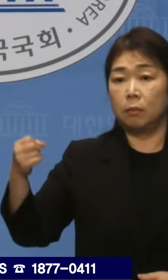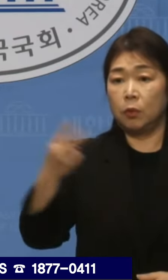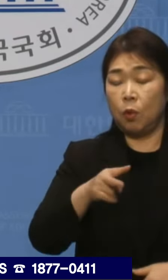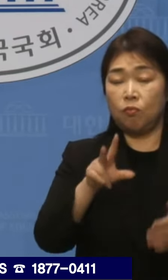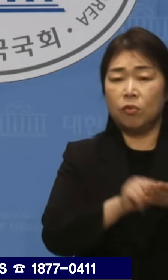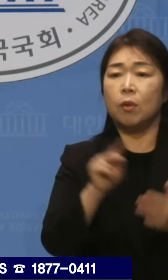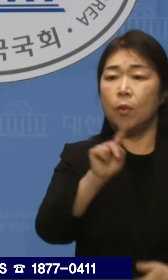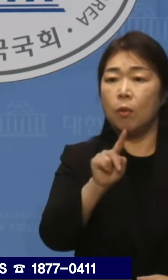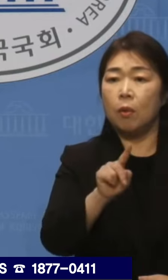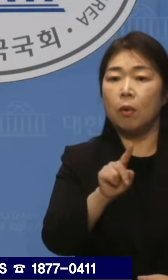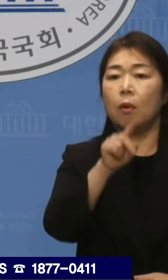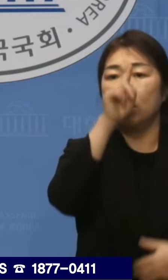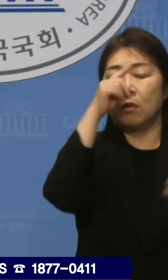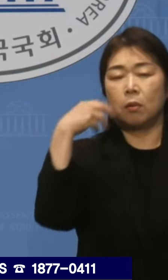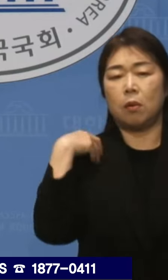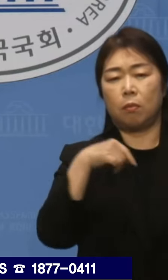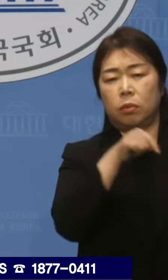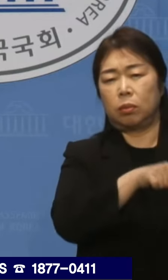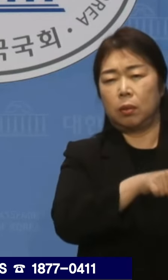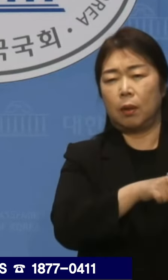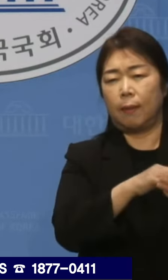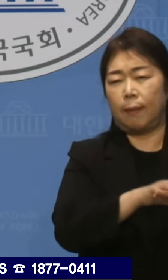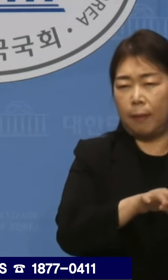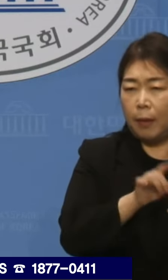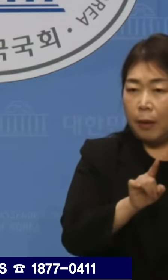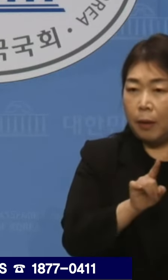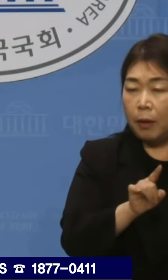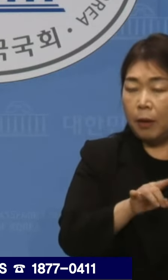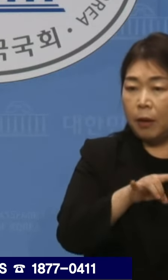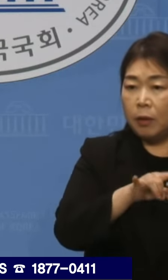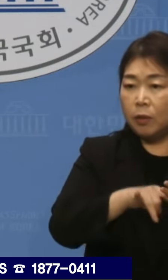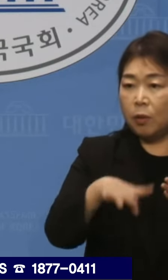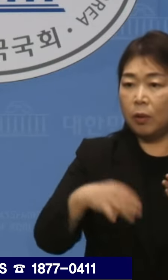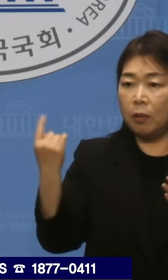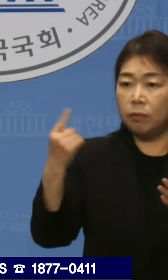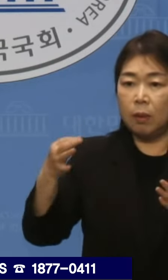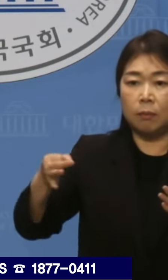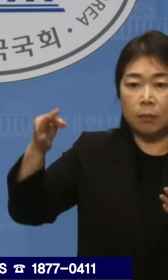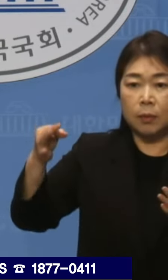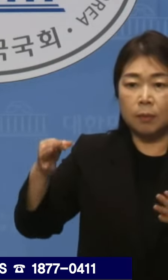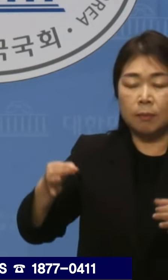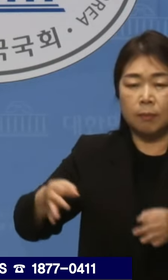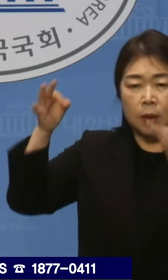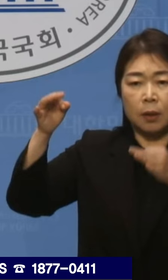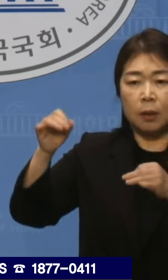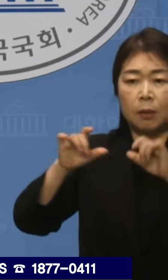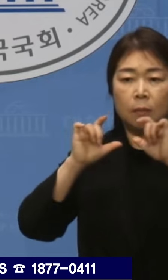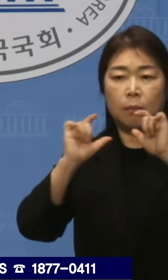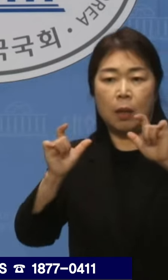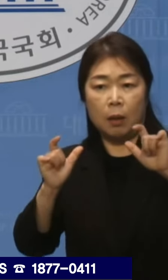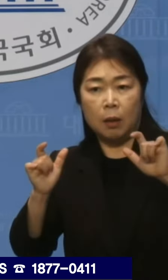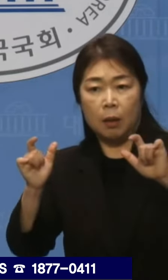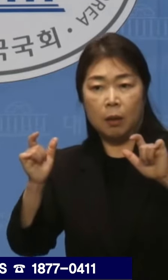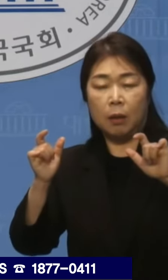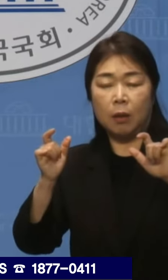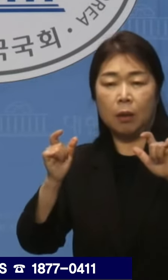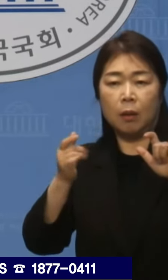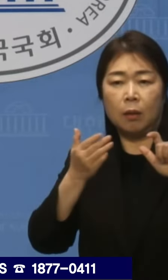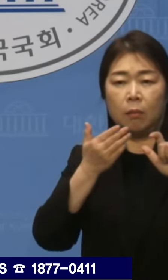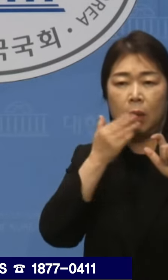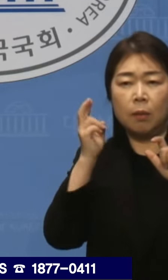속내입니다. 정부가 전기요금을 총선 이후 폭탄 인상할 가능성까지 제기되고